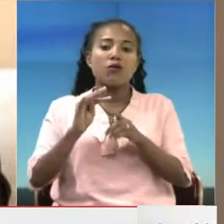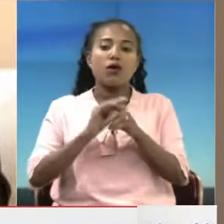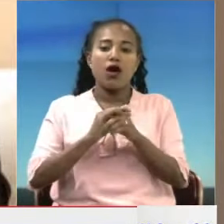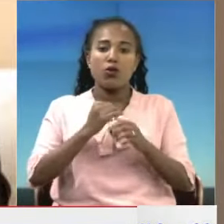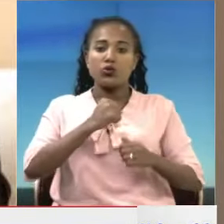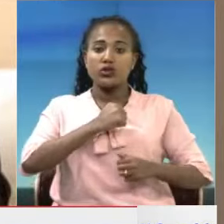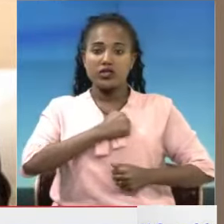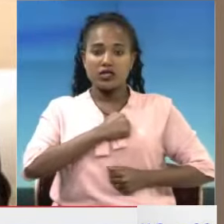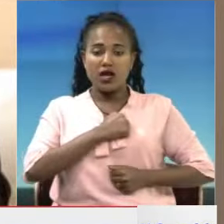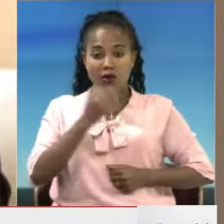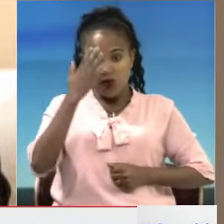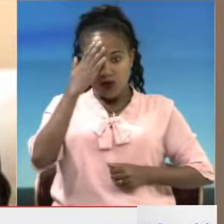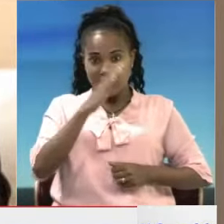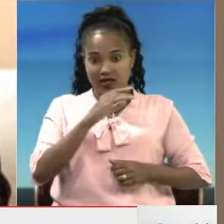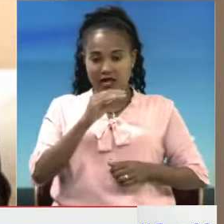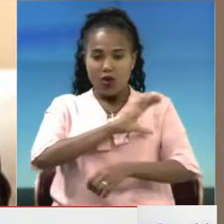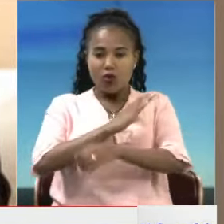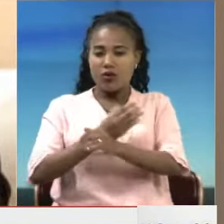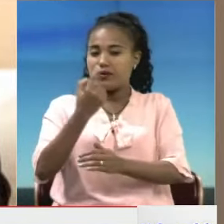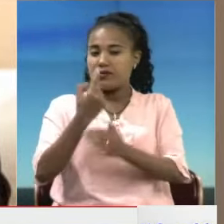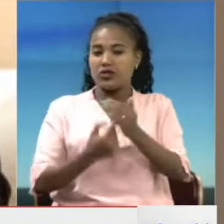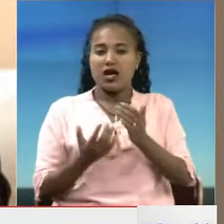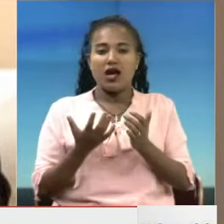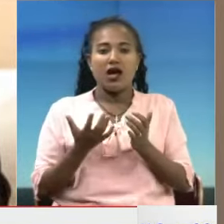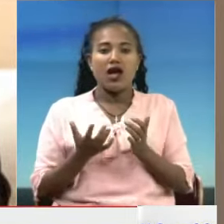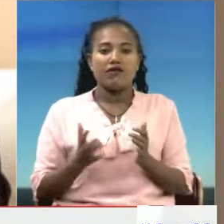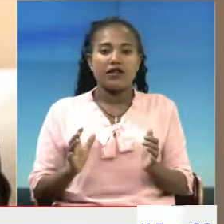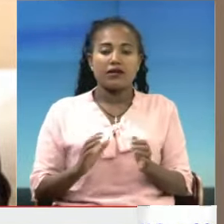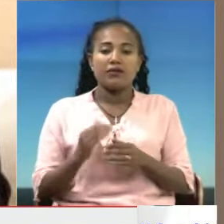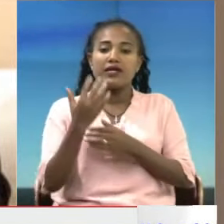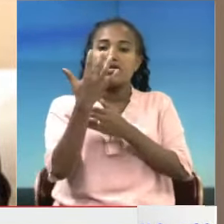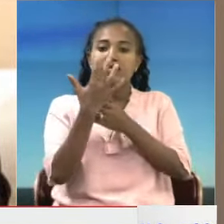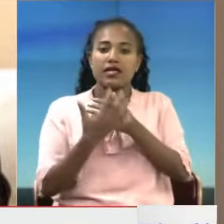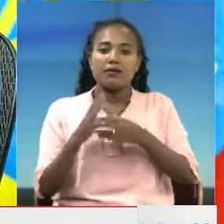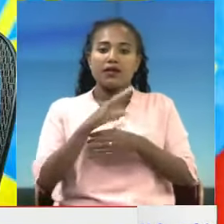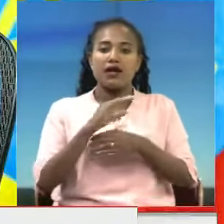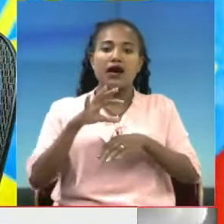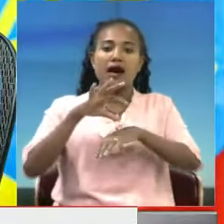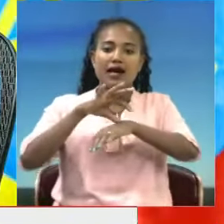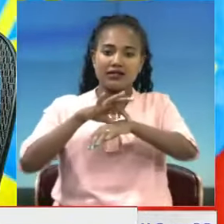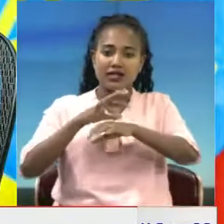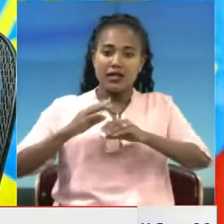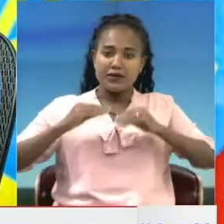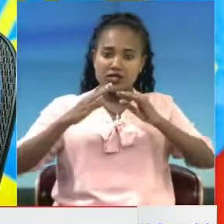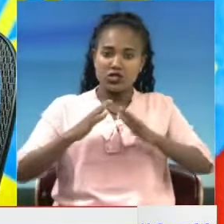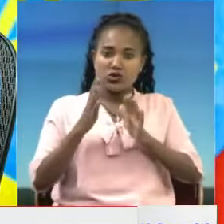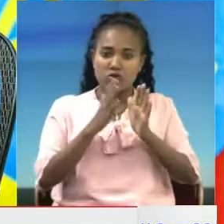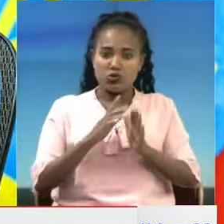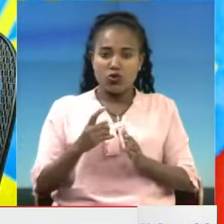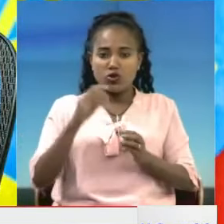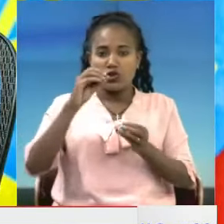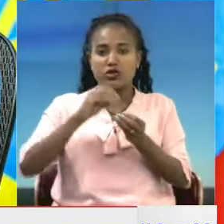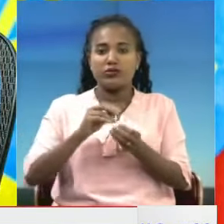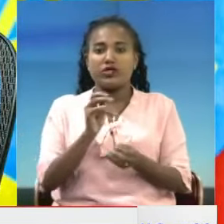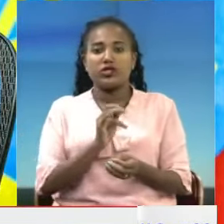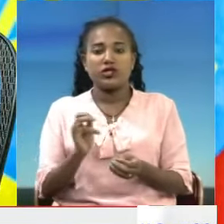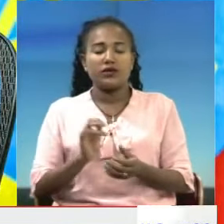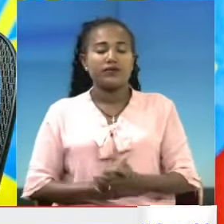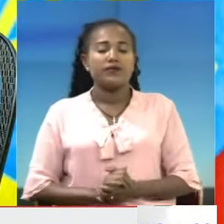ሙያ ውትድርና እውቀትና ጉልበት ብቻ አይፈልግም፣ ደምና አጥንትን ለመገበር ዝግጁ መሆን ጭምር